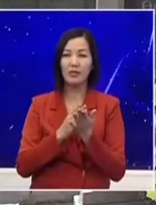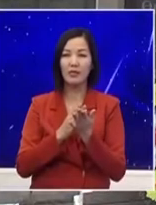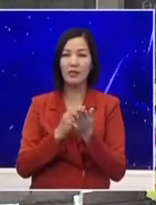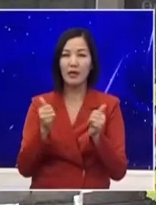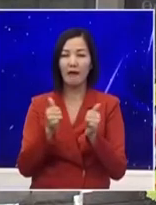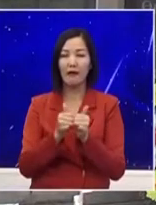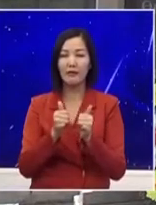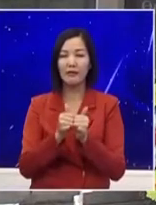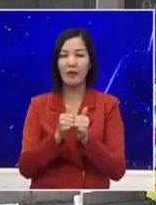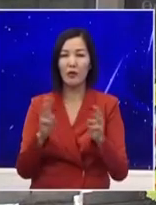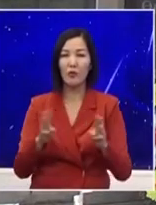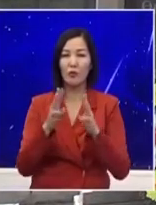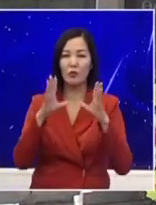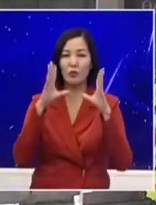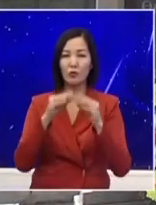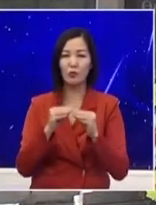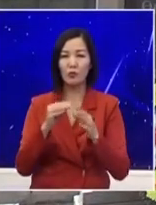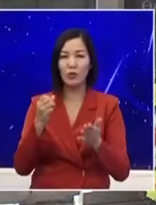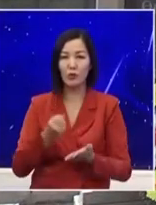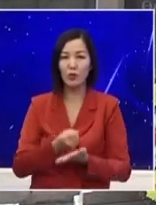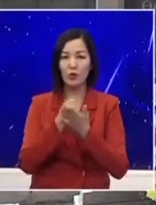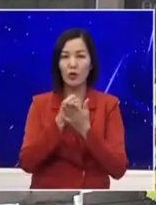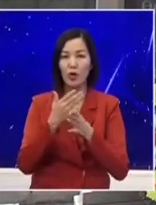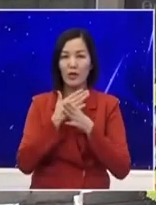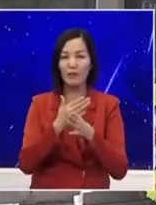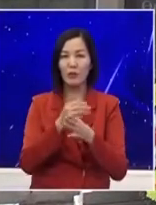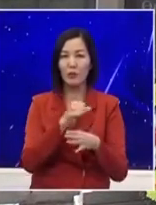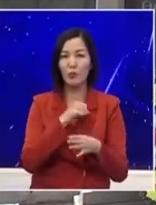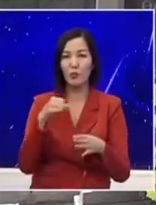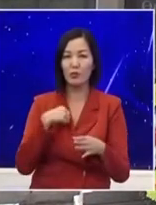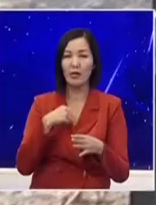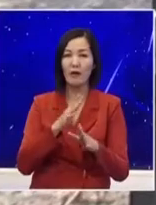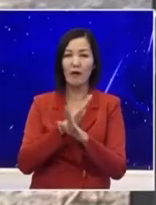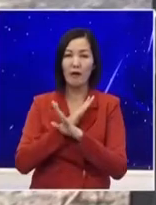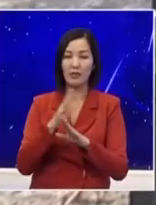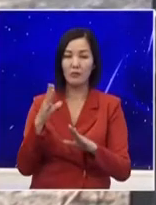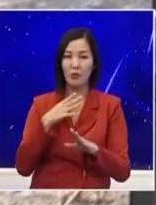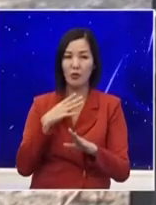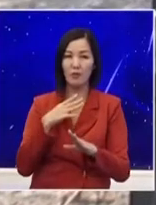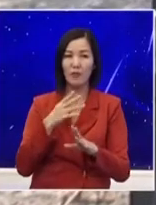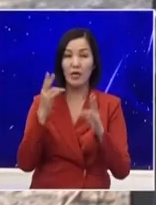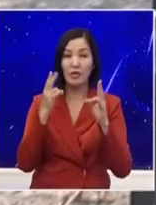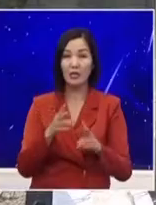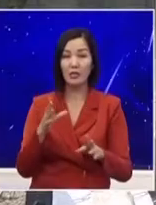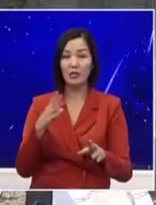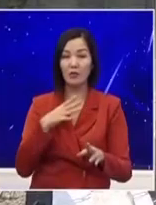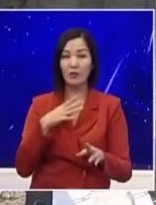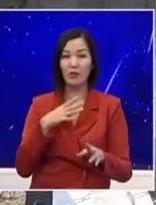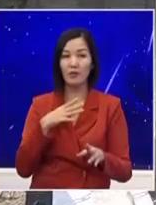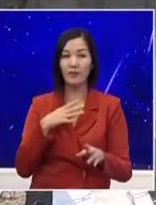қасындағы өрт сөндірушілерді құтқару мақсатында өзінің өмірін қазаға салған марқұмыз бар.